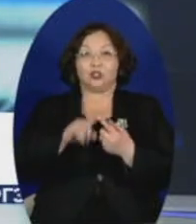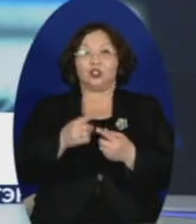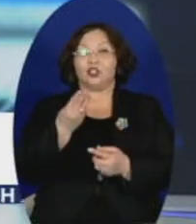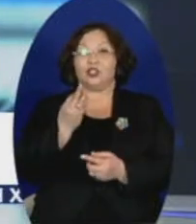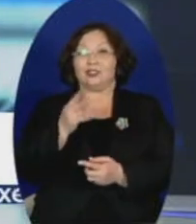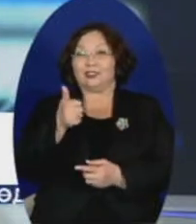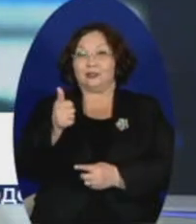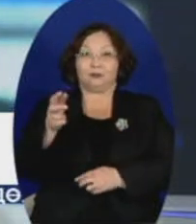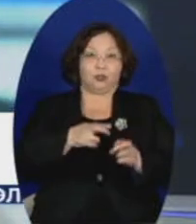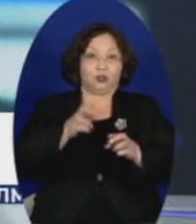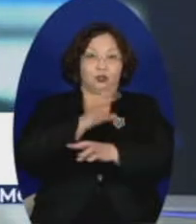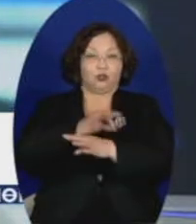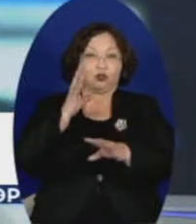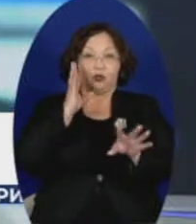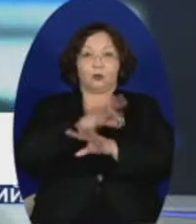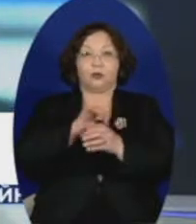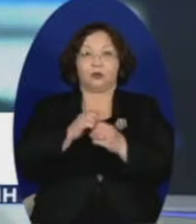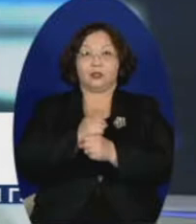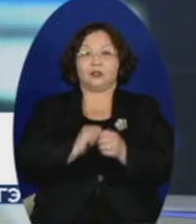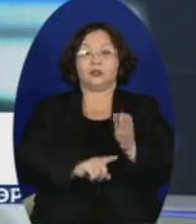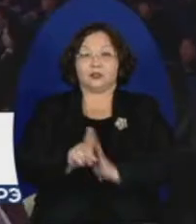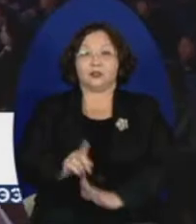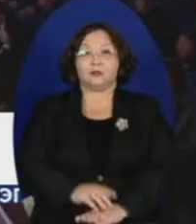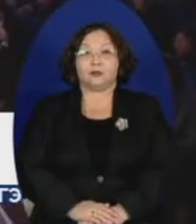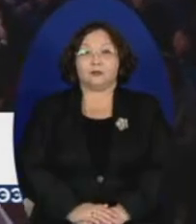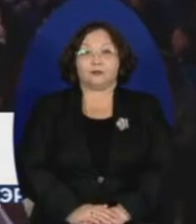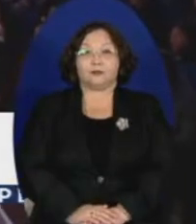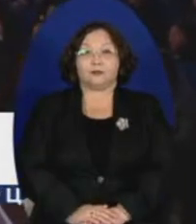бизнес төсөл арга хэмжээг зохион байгуулжээ.